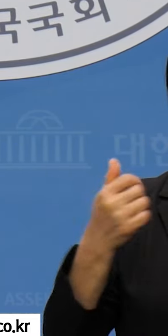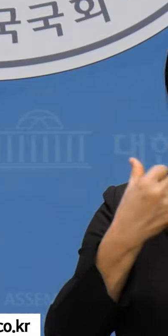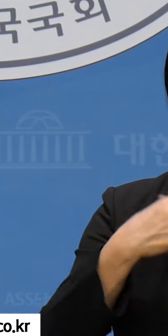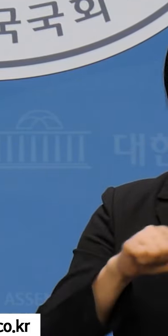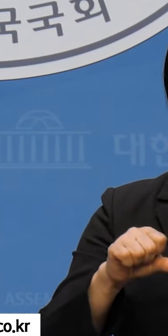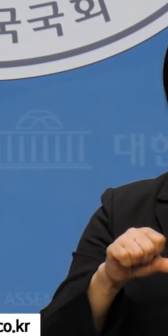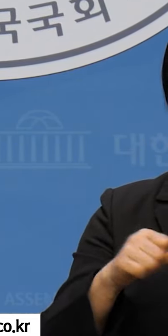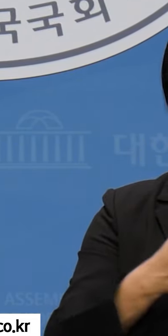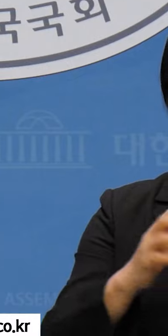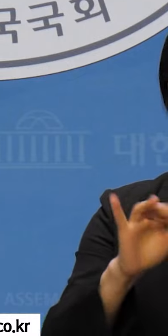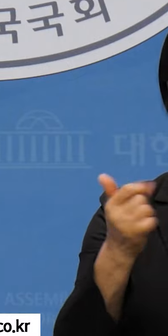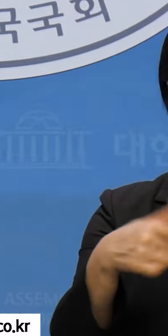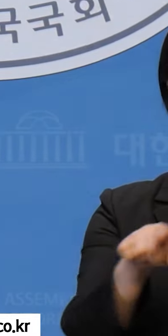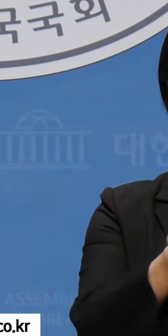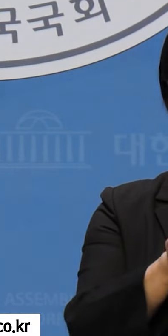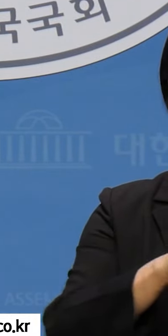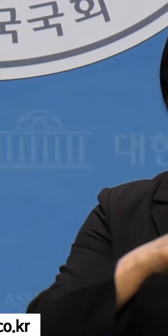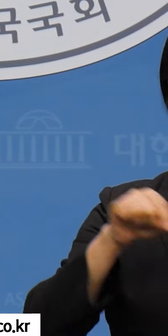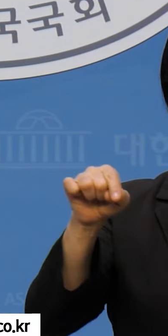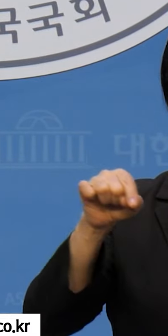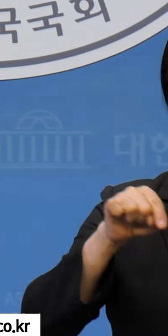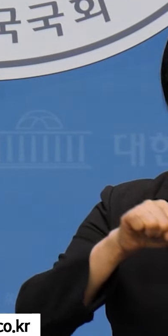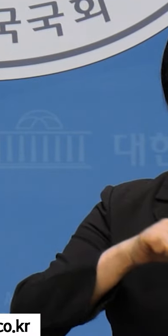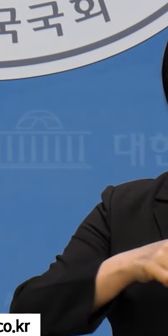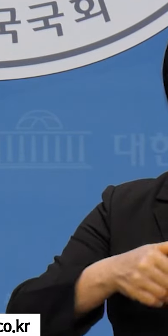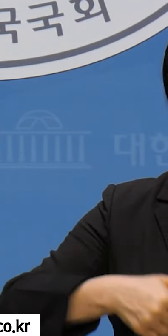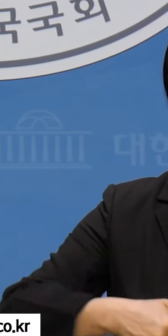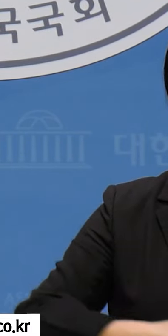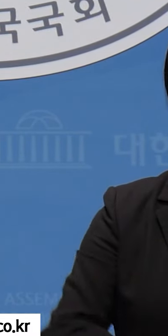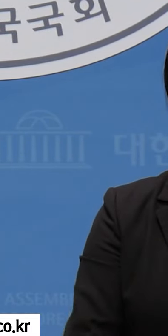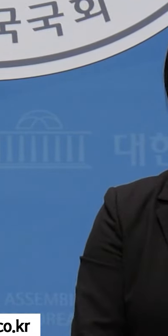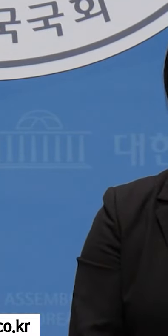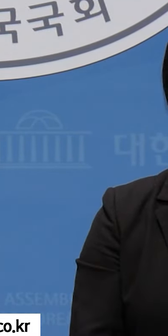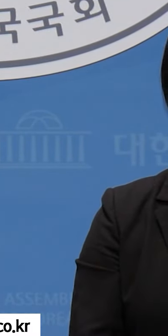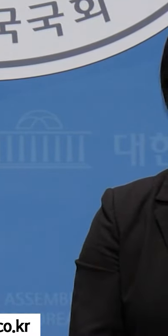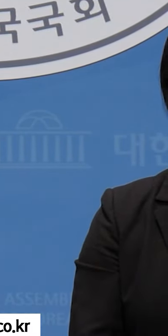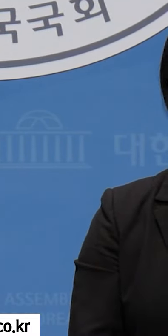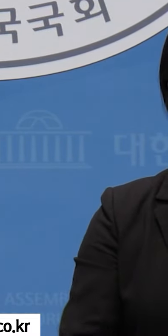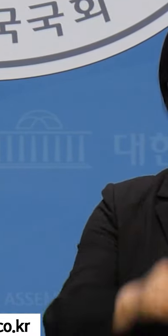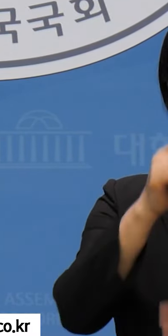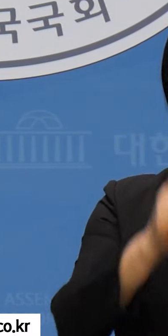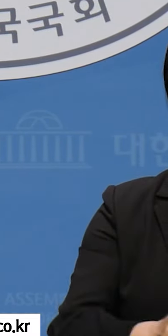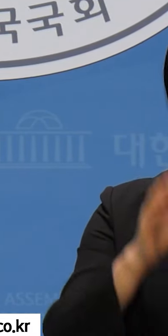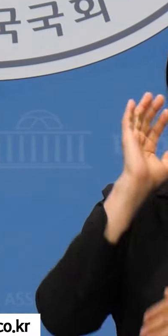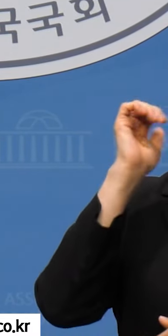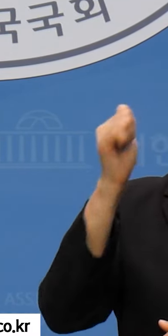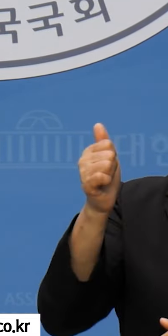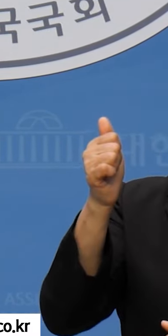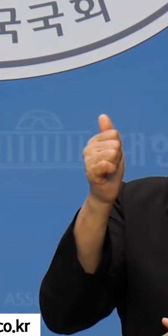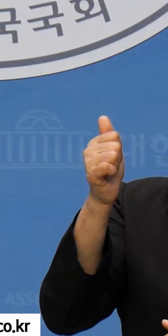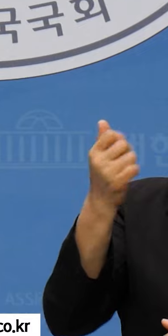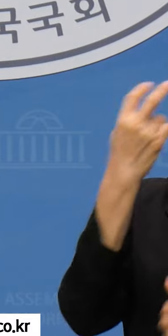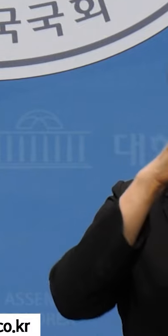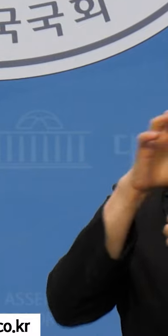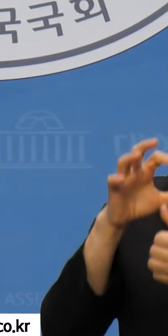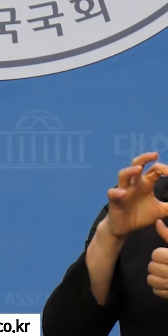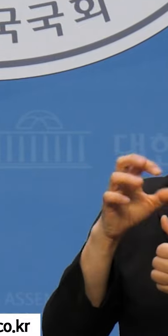포기한 국민을 위한 정치가 필요합니다. 윤석열 대통령